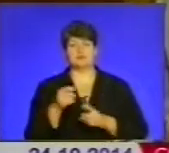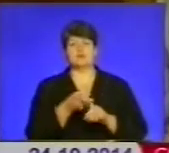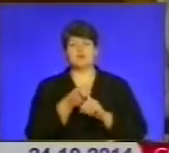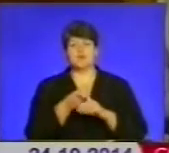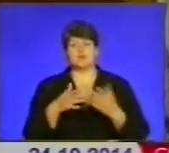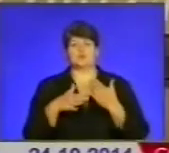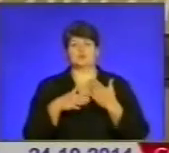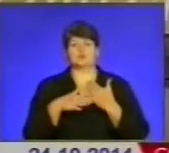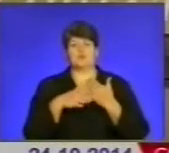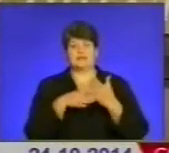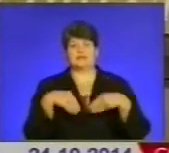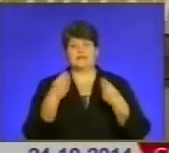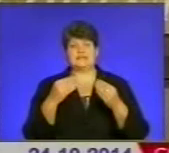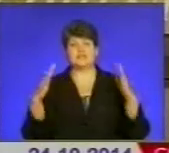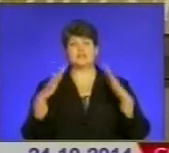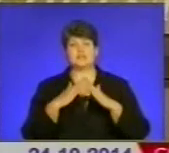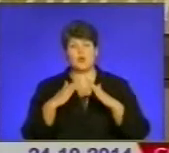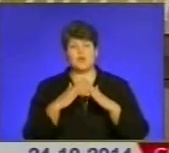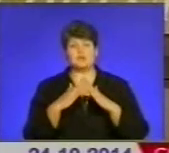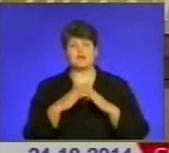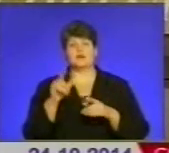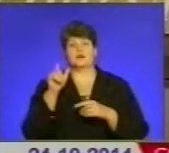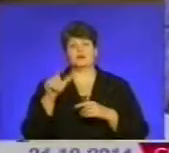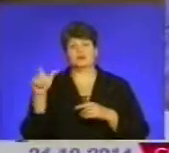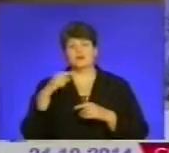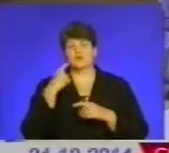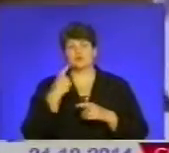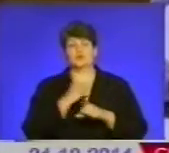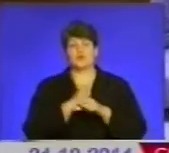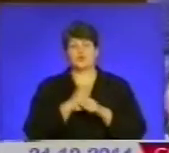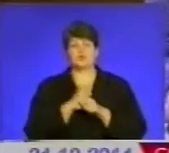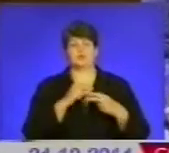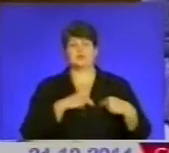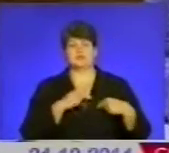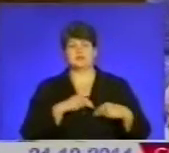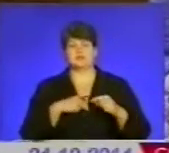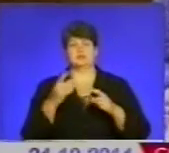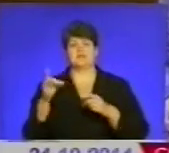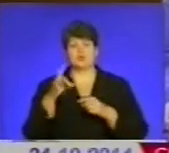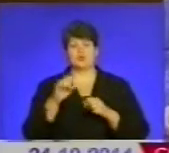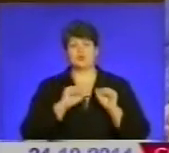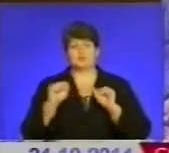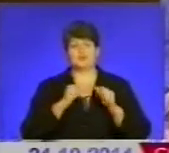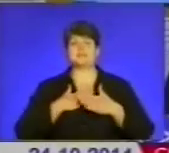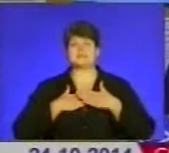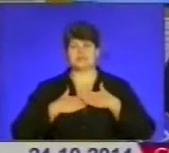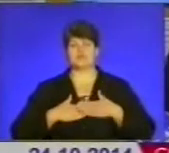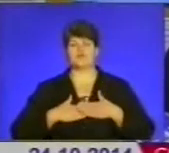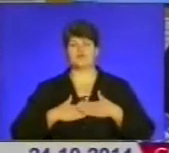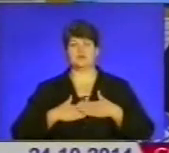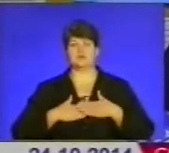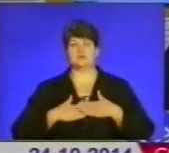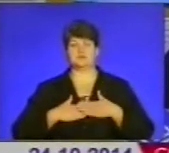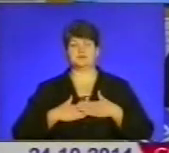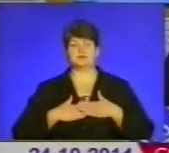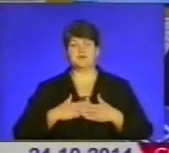їм житло. Громадяни зауважують, роботою працівників районного управління соцзахисту населення задоволені. Приходжу,